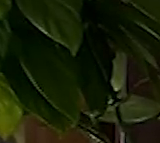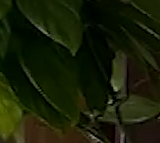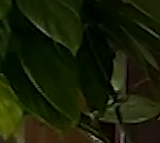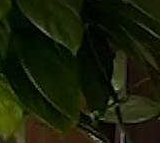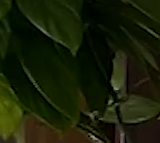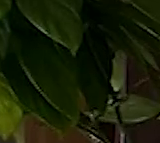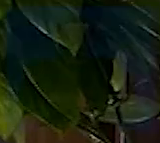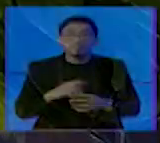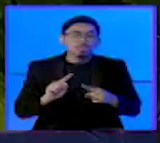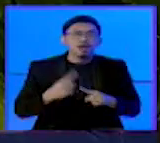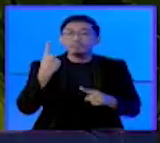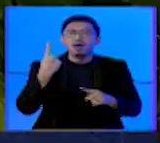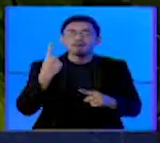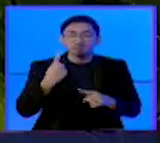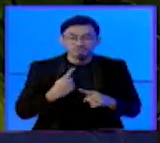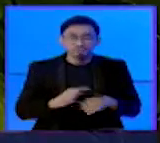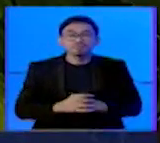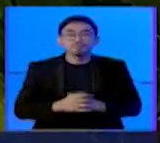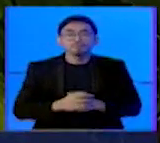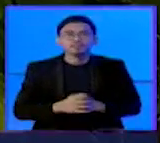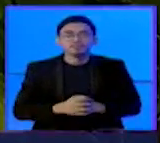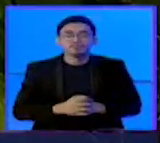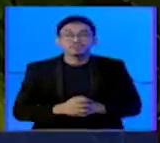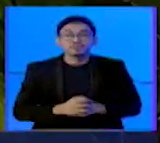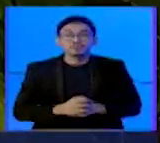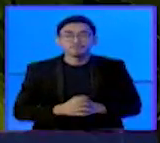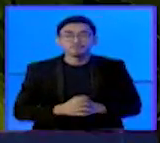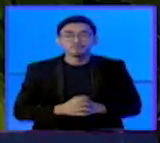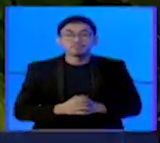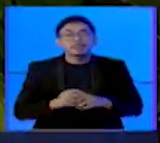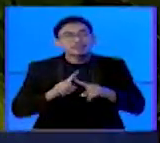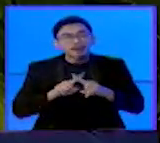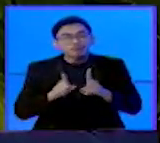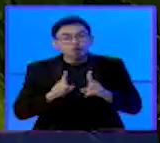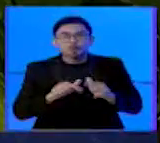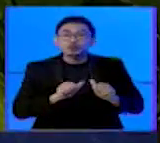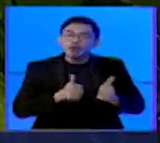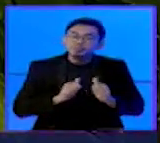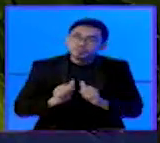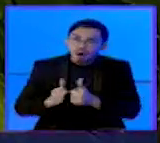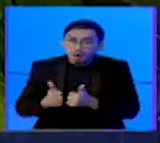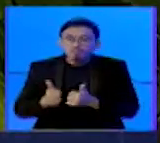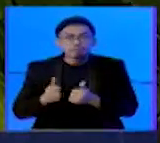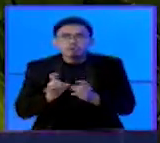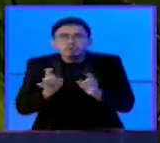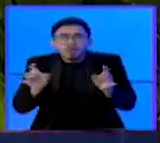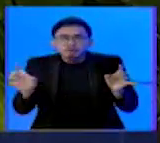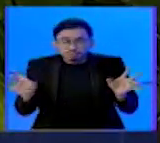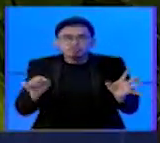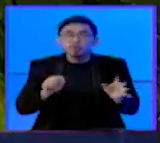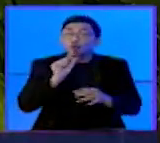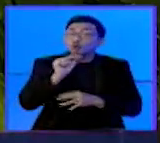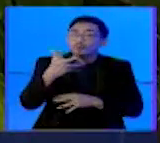online. Cuman menurut aku LabSky dengan persiapan kayak gini udah nyiapin berbagai macam persiapan